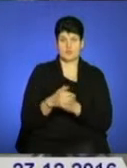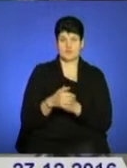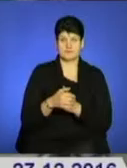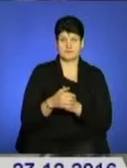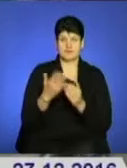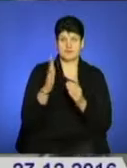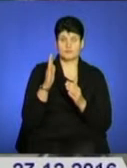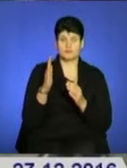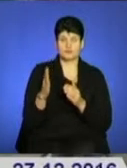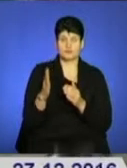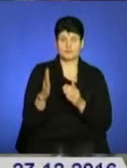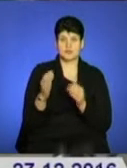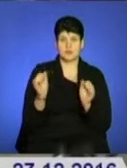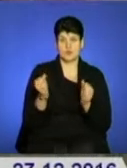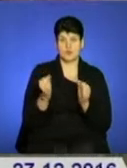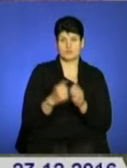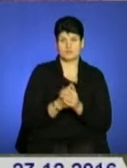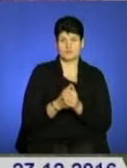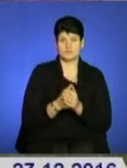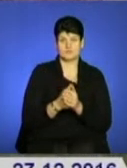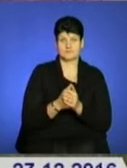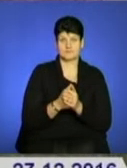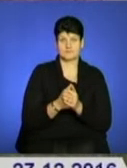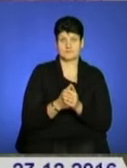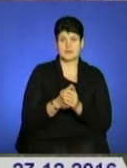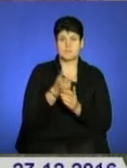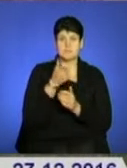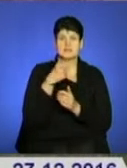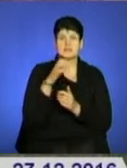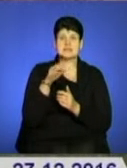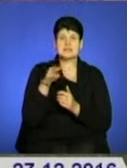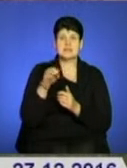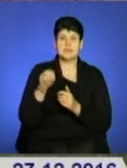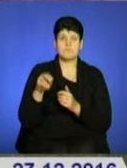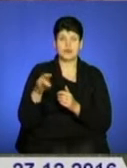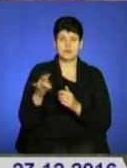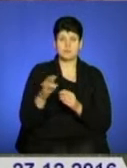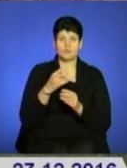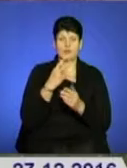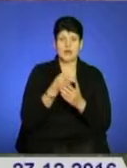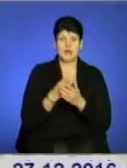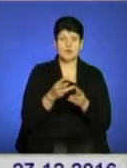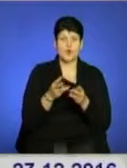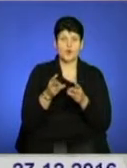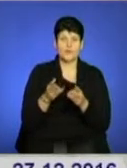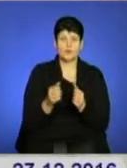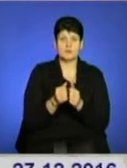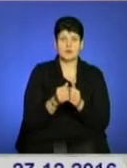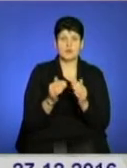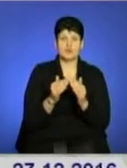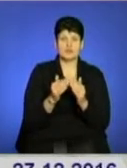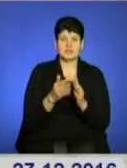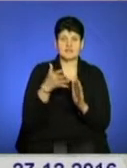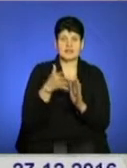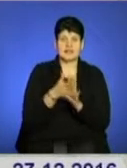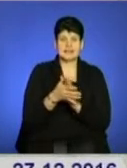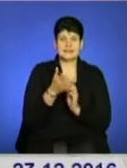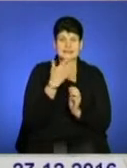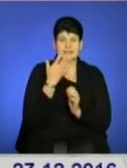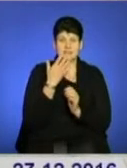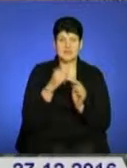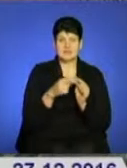100 метрів біля котельні, він буде отримувати теплоносій більш якісний, ніж той будинок, який знаходиться 2 кілометри